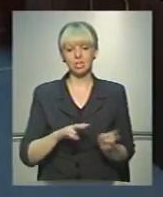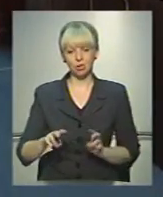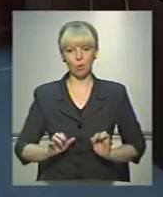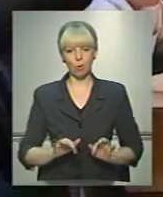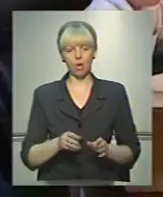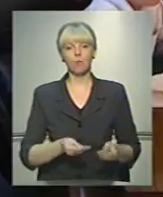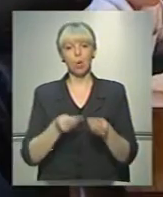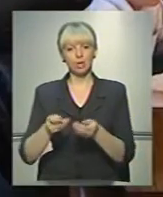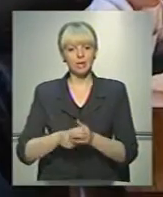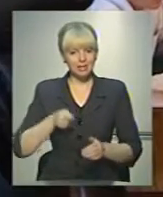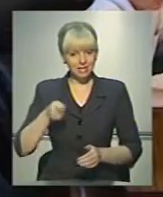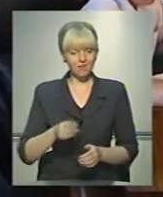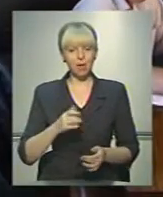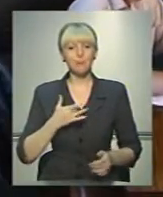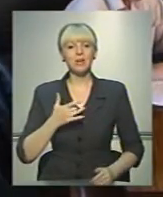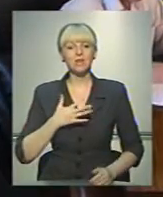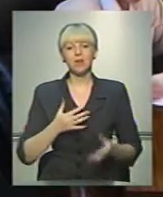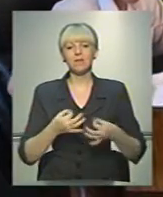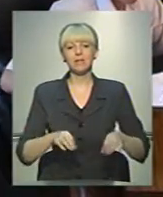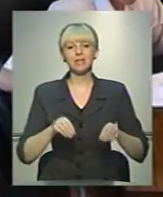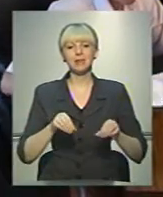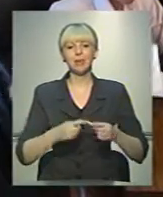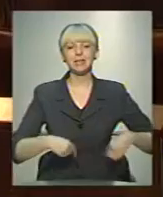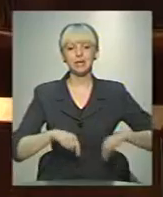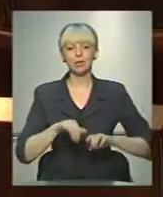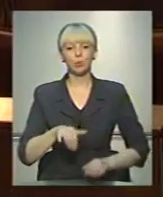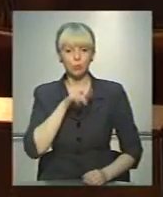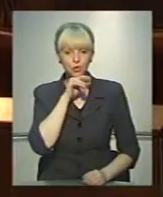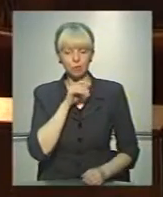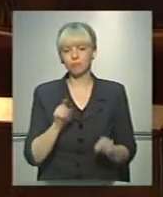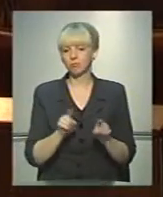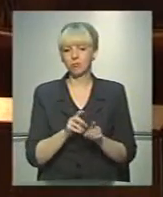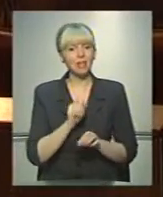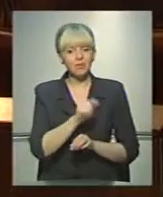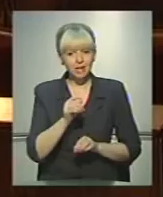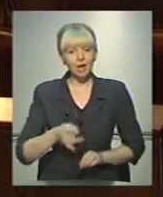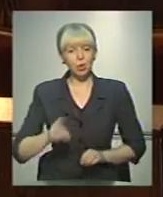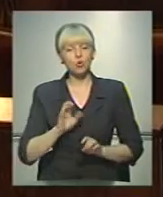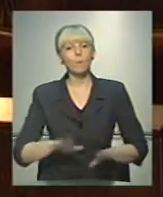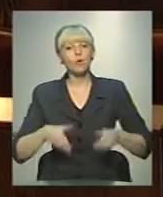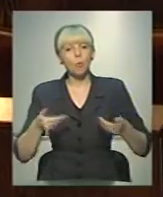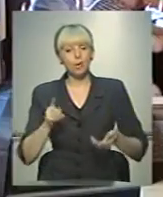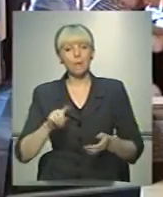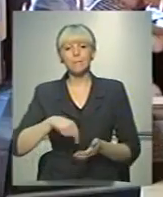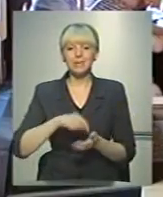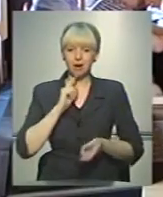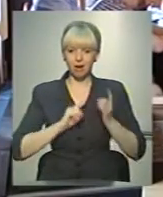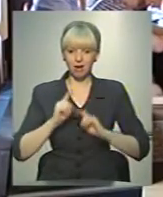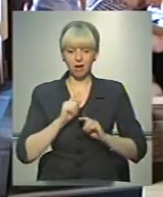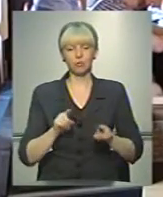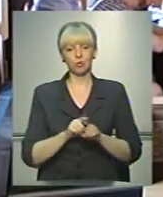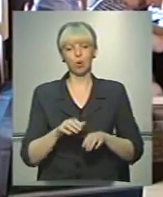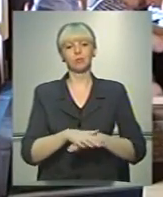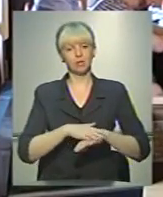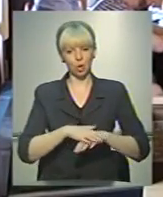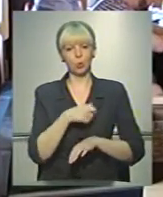операції подали заяви на приватизацію вільних земельних ділянок у Чернівцях. Проте не в тих районах, що пропонувала їм міська рада. Тож